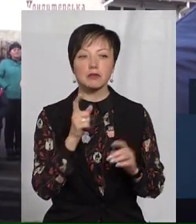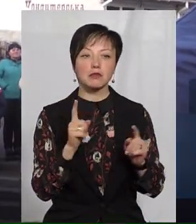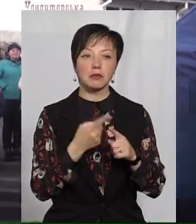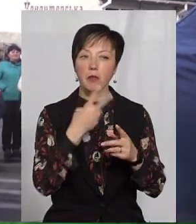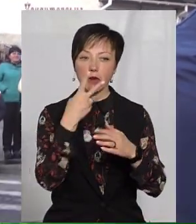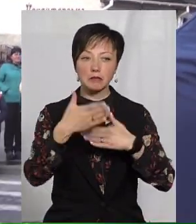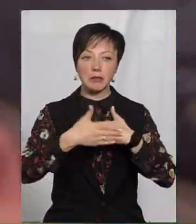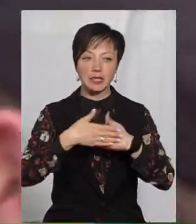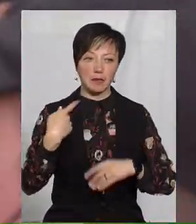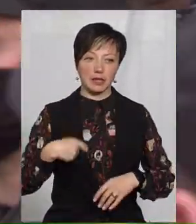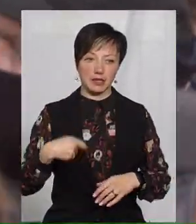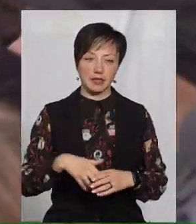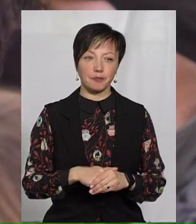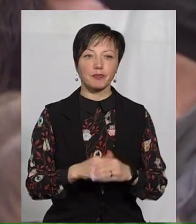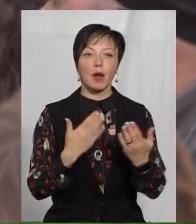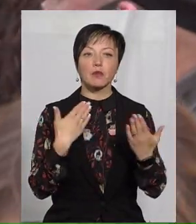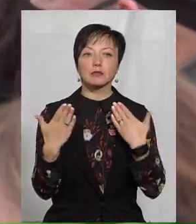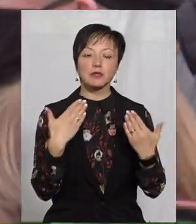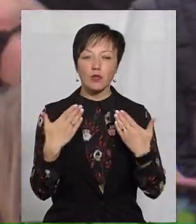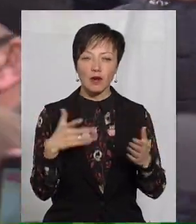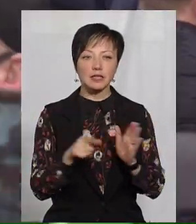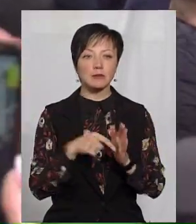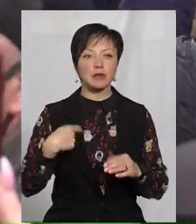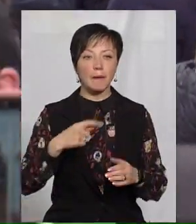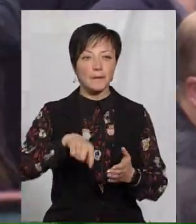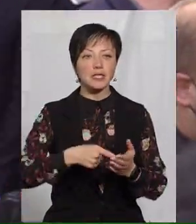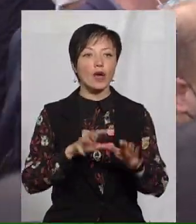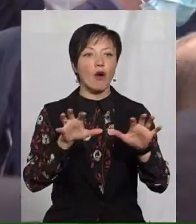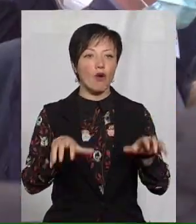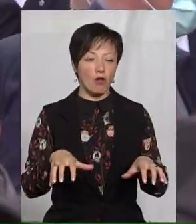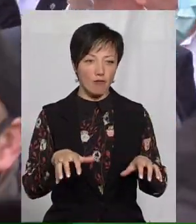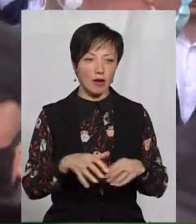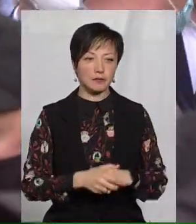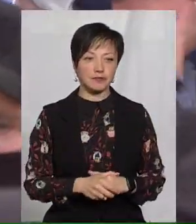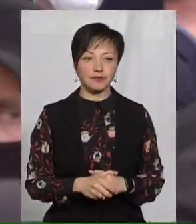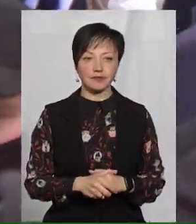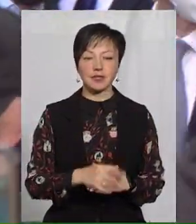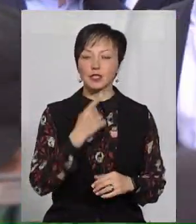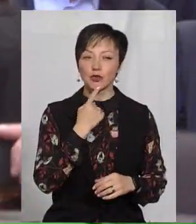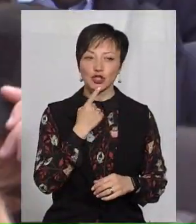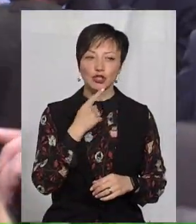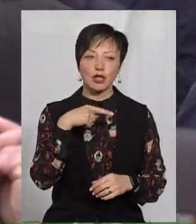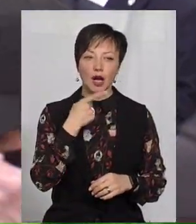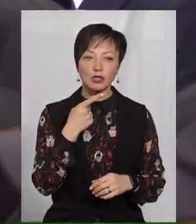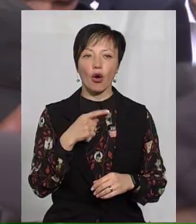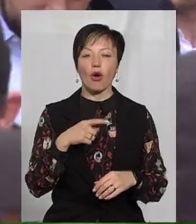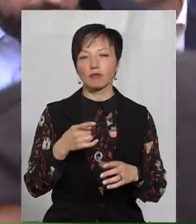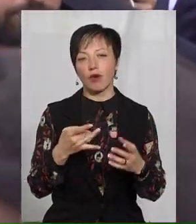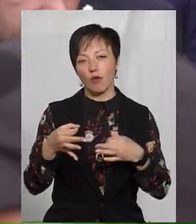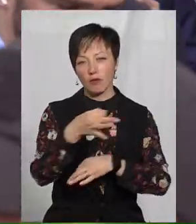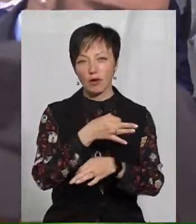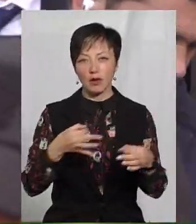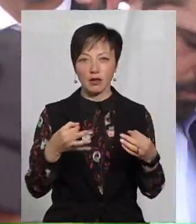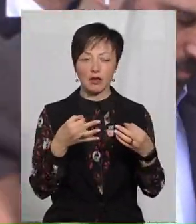побачити зблизька президента. Поспілкувався з Володимиром Зеленським міський голова Хмельницького Олександр Семчишин. Каже, говорили неформально у одній